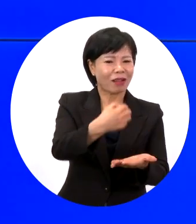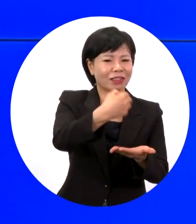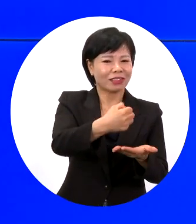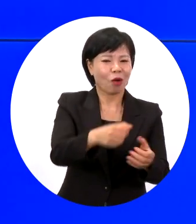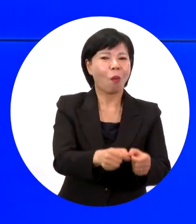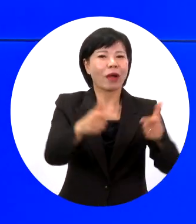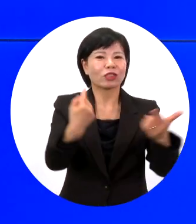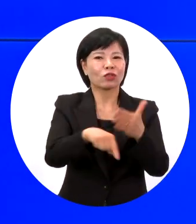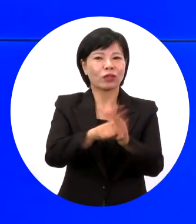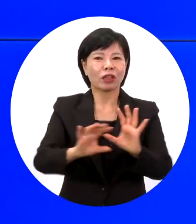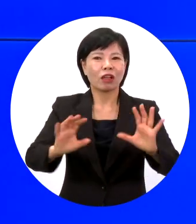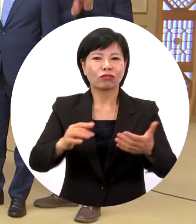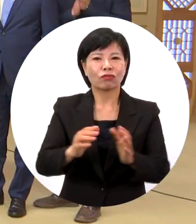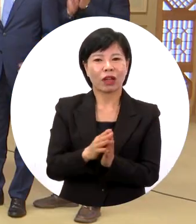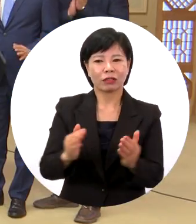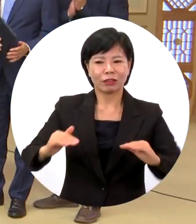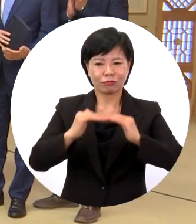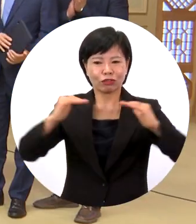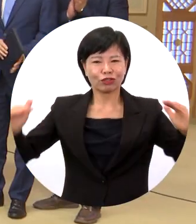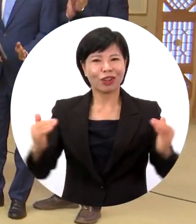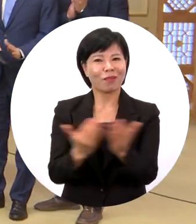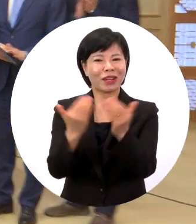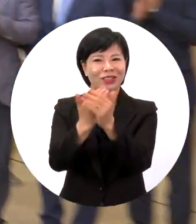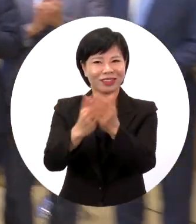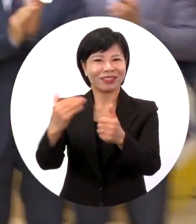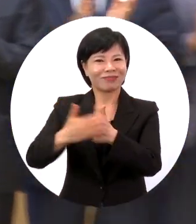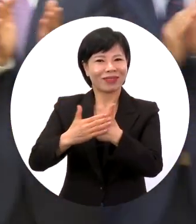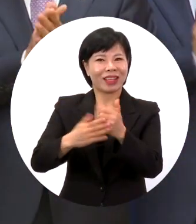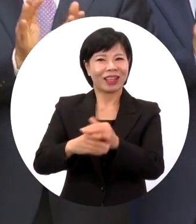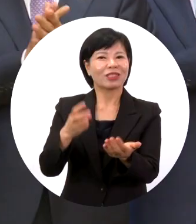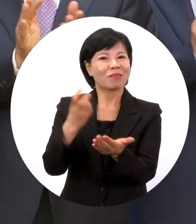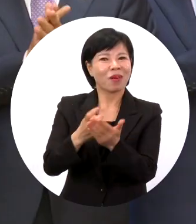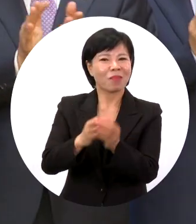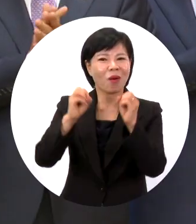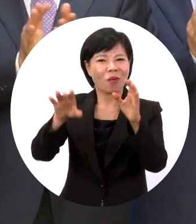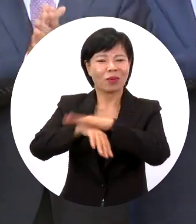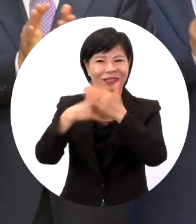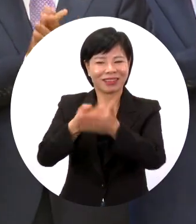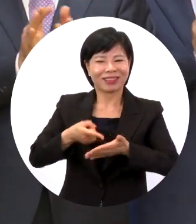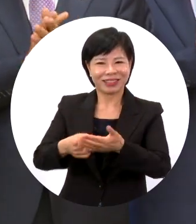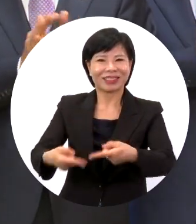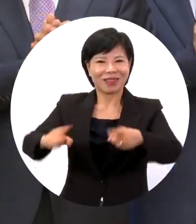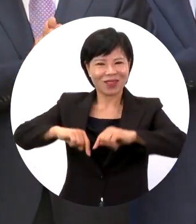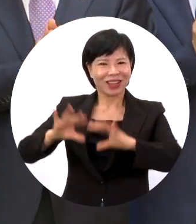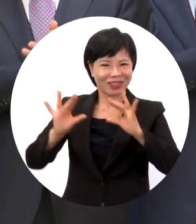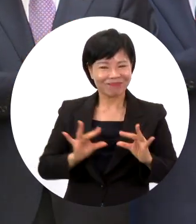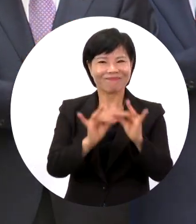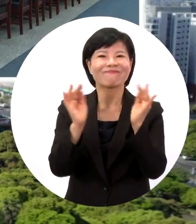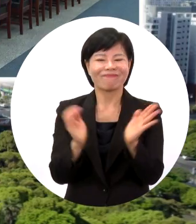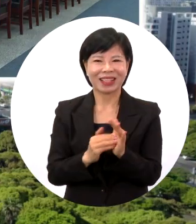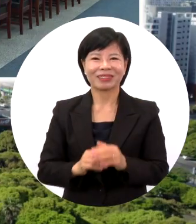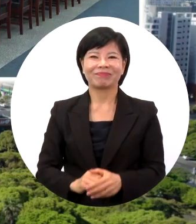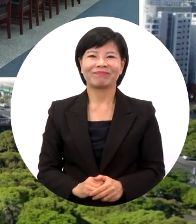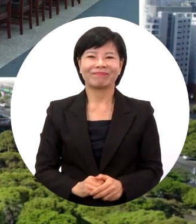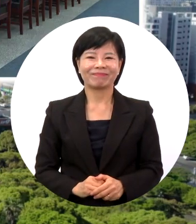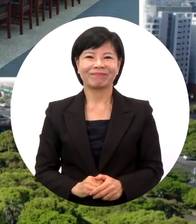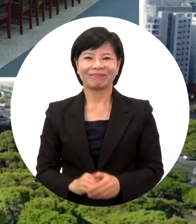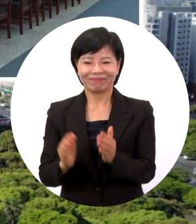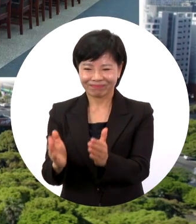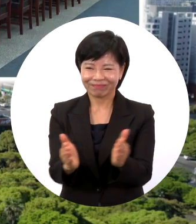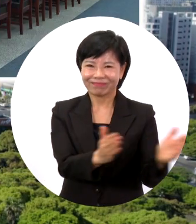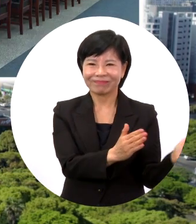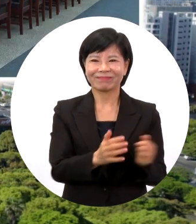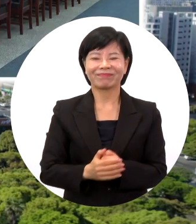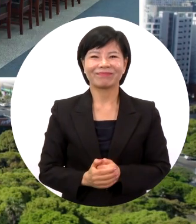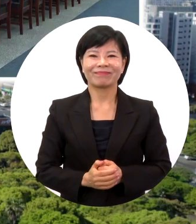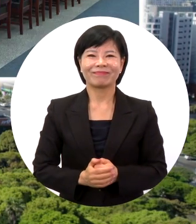확충을 통한 국가 균형 발전에 기여할 수 있도록 제도, 홍보 등에 적극 참여하기로 뜻을 모았습니다. 다음